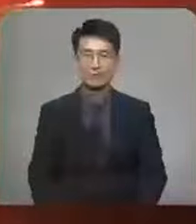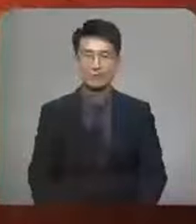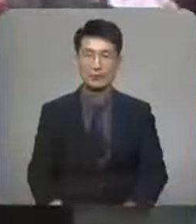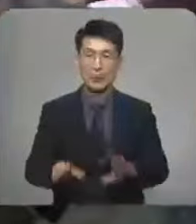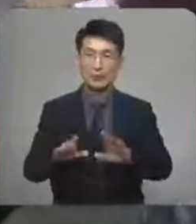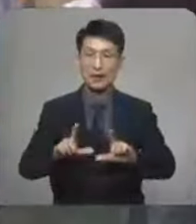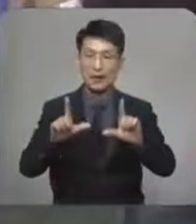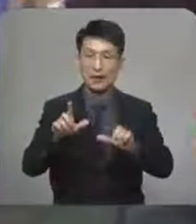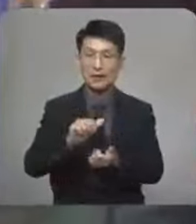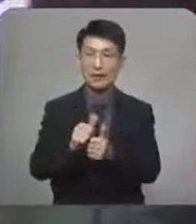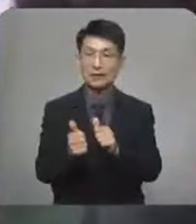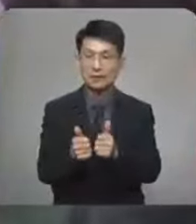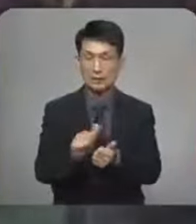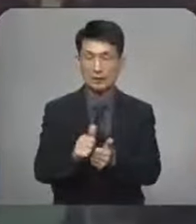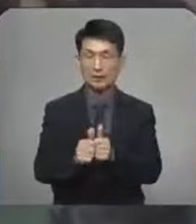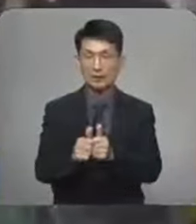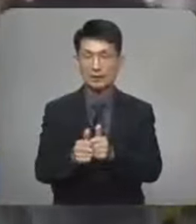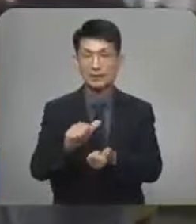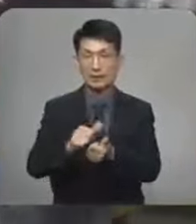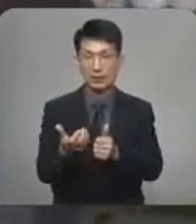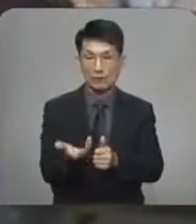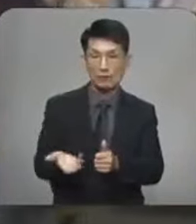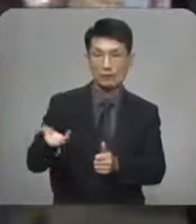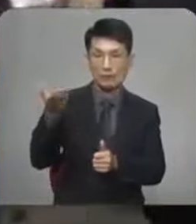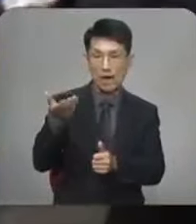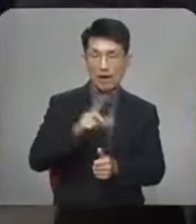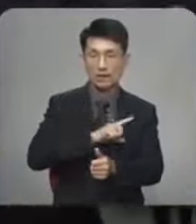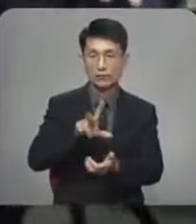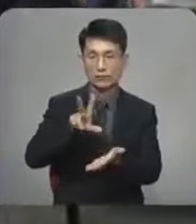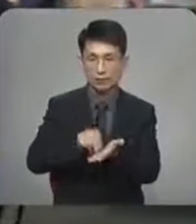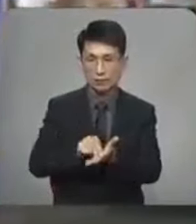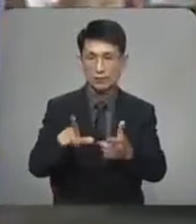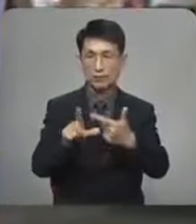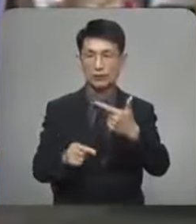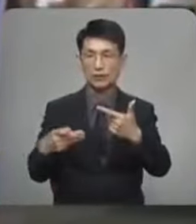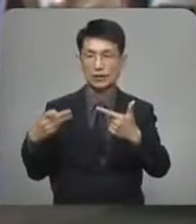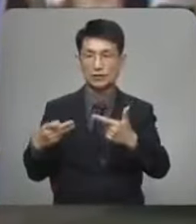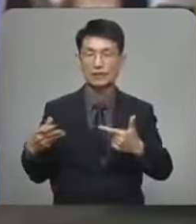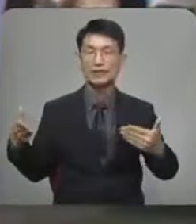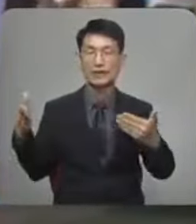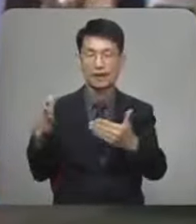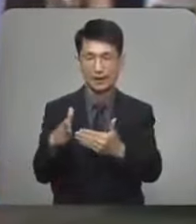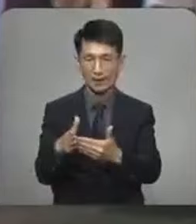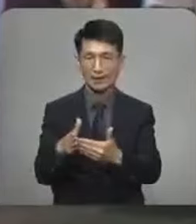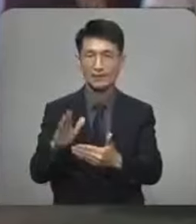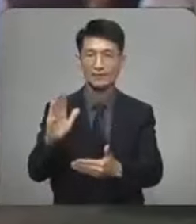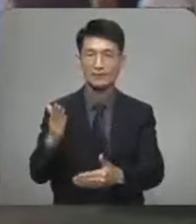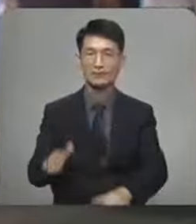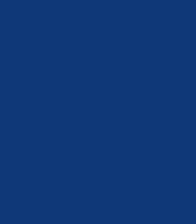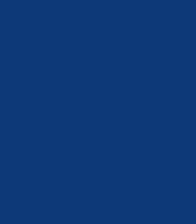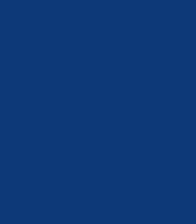올해 단오제는 소사라 단오를 주제로 13일까지 이어집니다. KBS 뉴스 노정입니다.